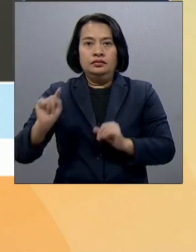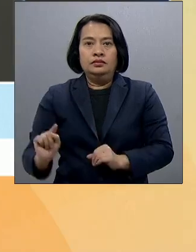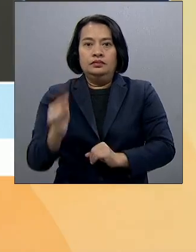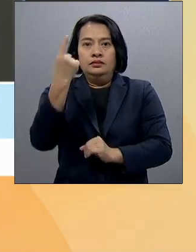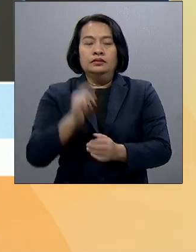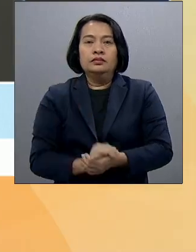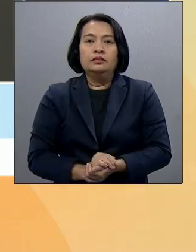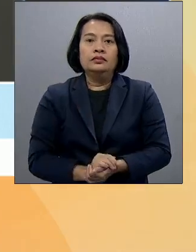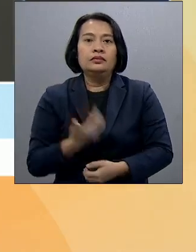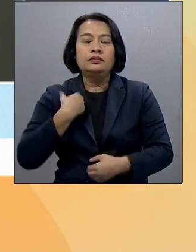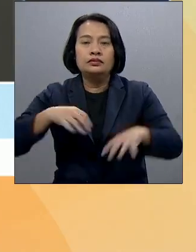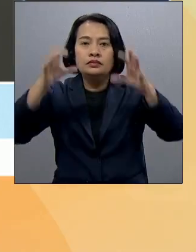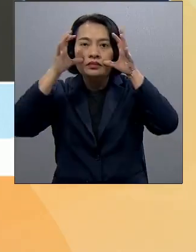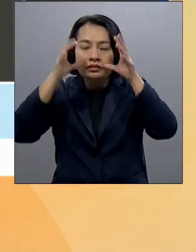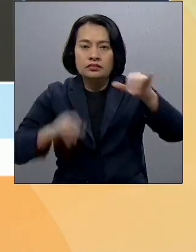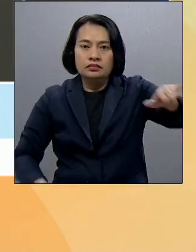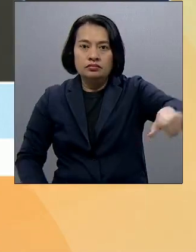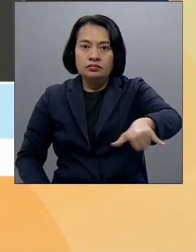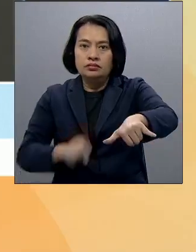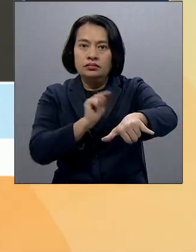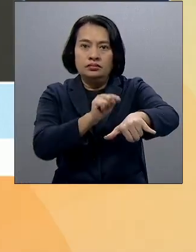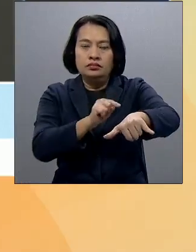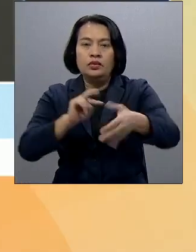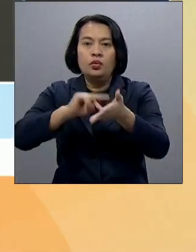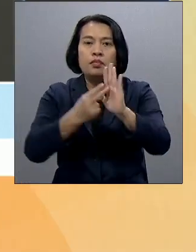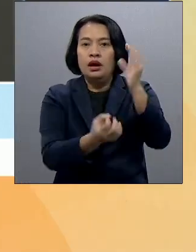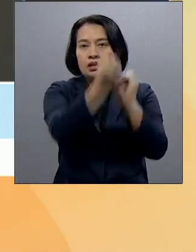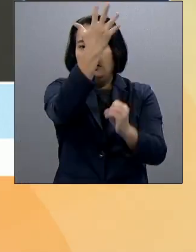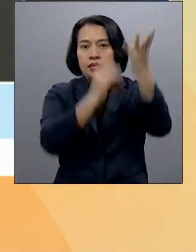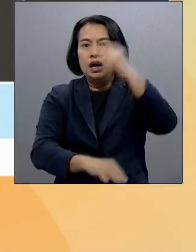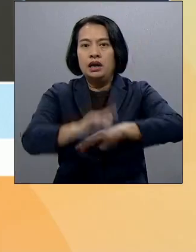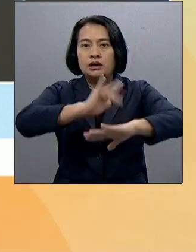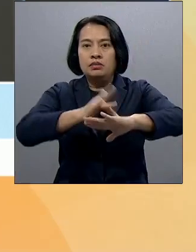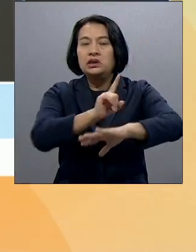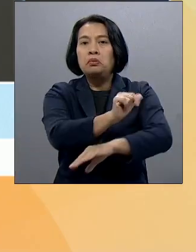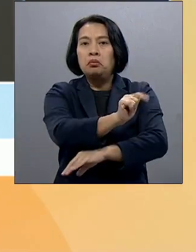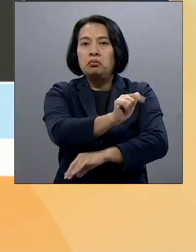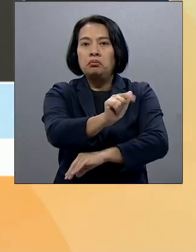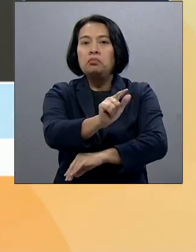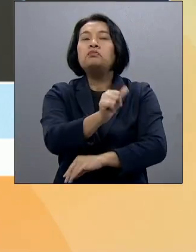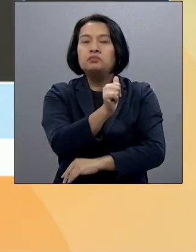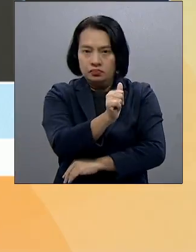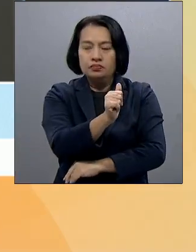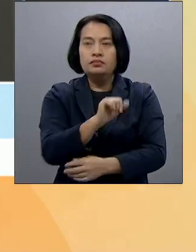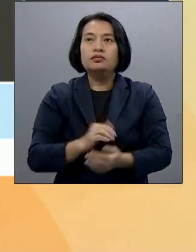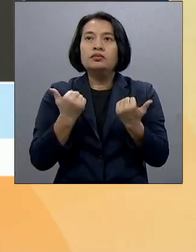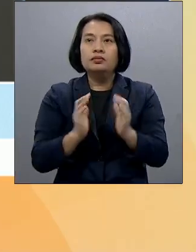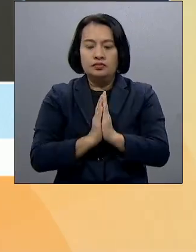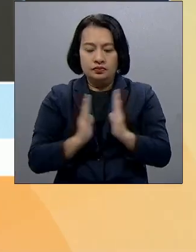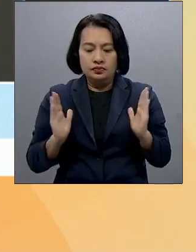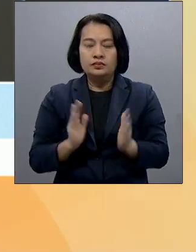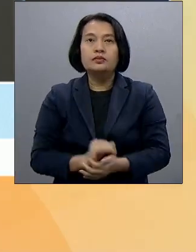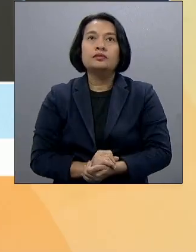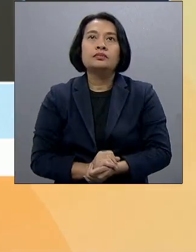มีเสือโคร่งมาเดินบนสันเขื่อนก็แสดงว่าป่าแถวนั้นนี่อุดมสมบูรณ์มากๆจริงๆนะคะวันนี้ขอบพระคุณข้อมูลมากๆเล